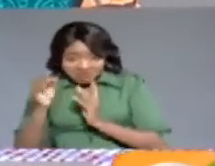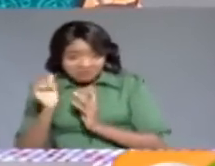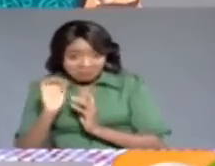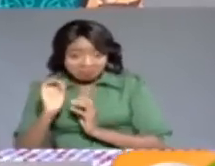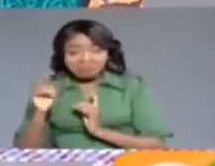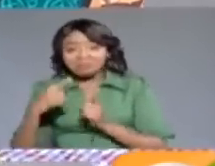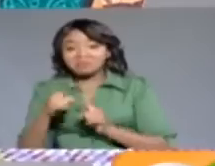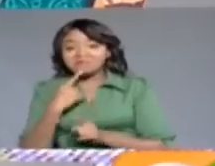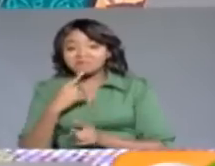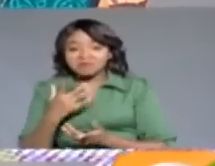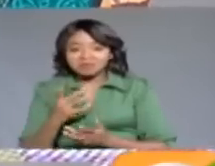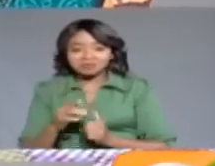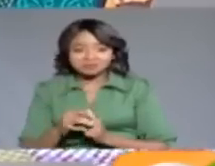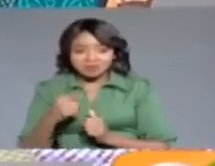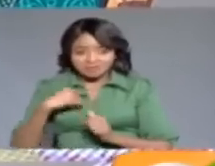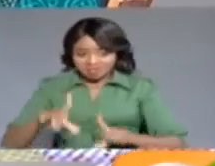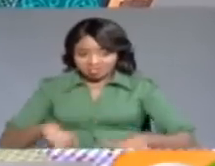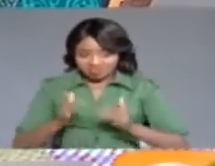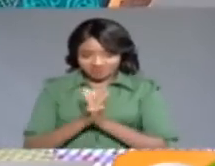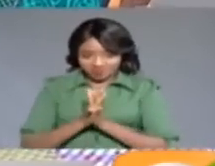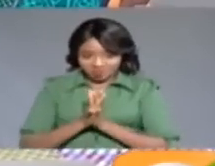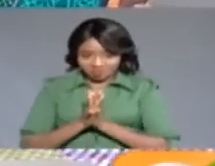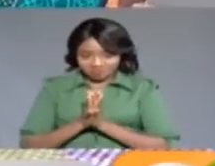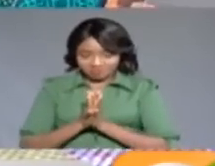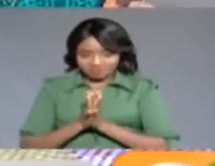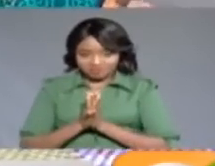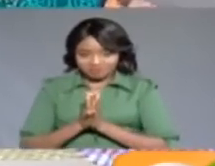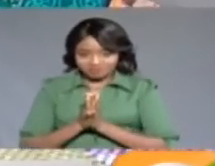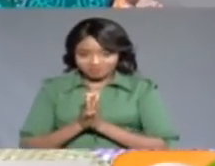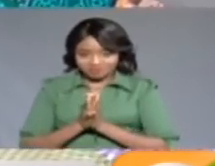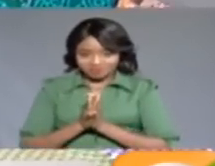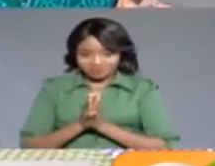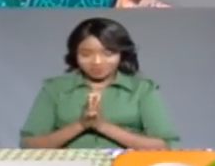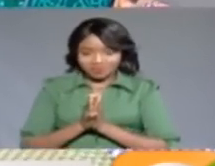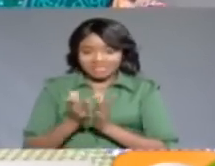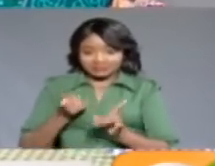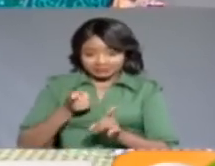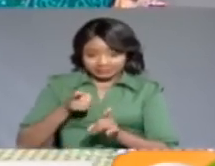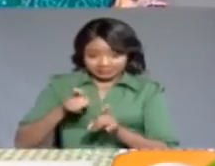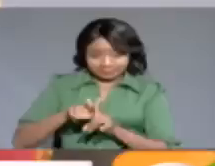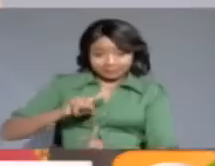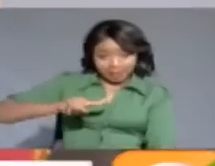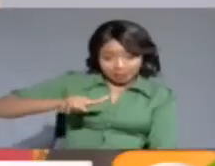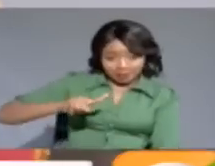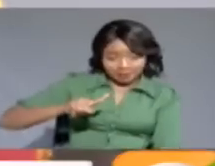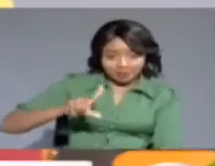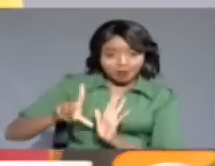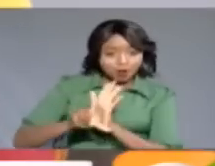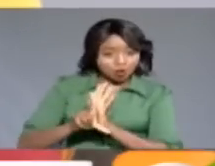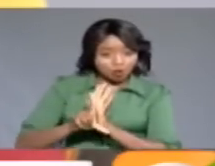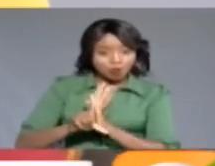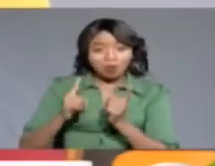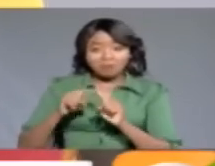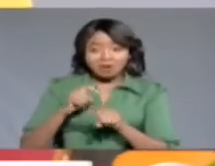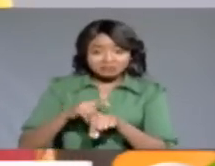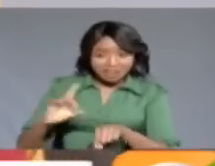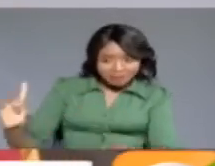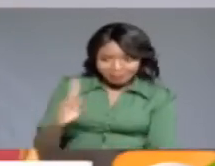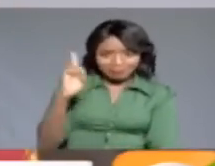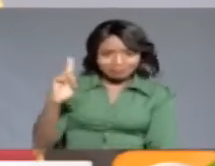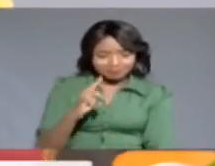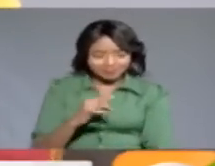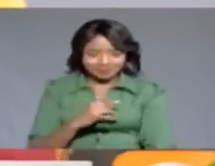Anasema naishi na shemeji yangu ambaye dadake mke wangu. Lakini namuona kila mara akipita pita pale anaangalia na macho ya